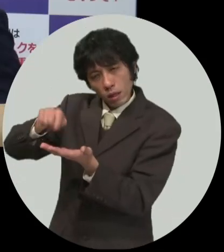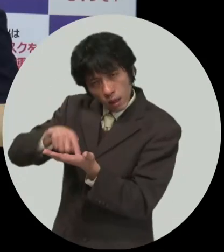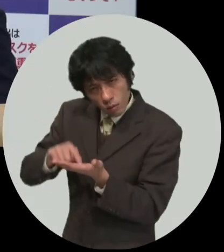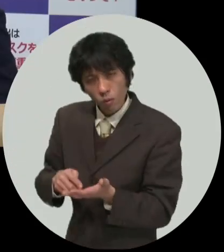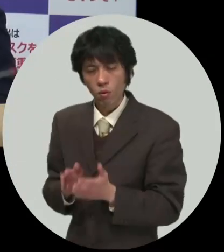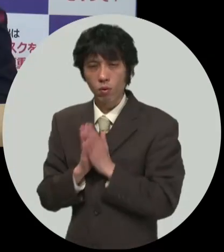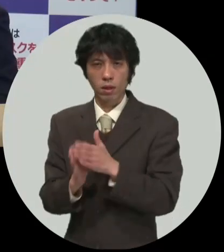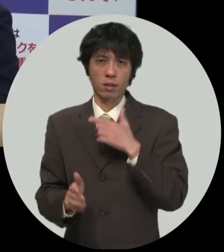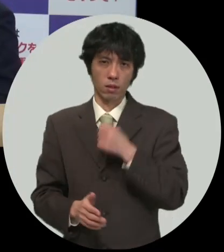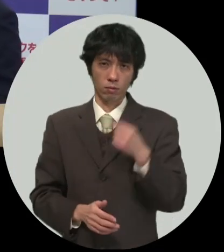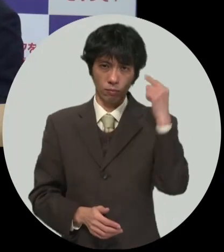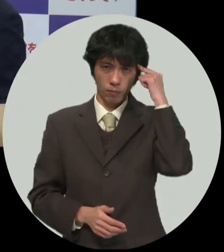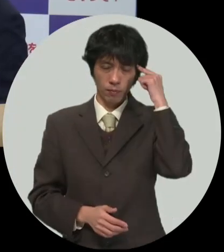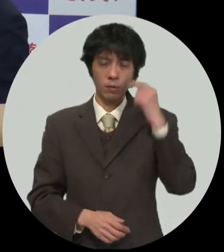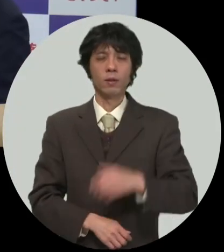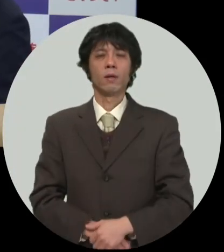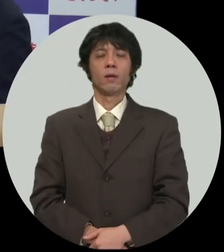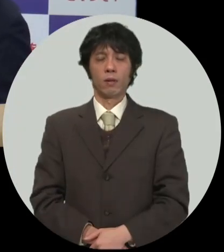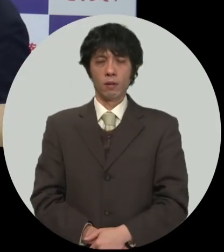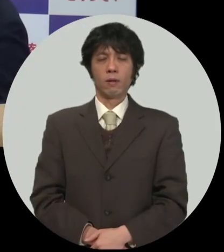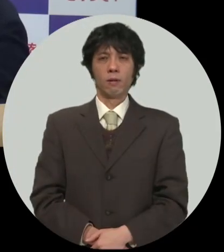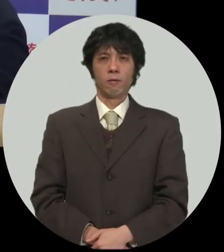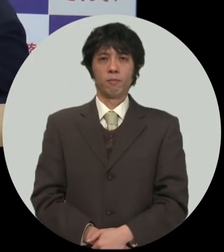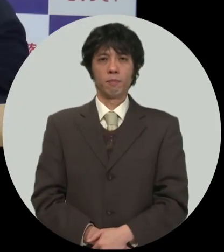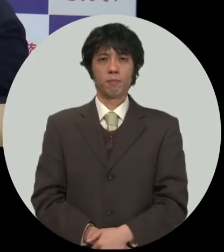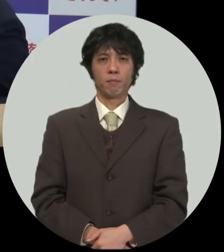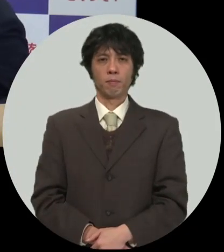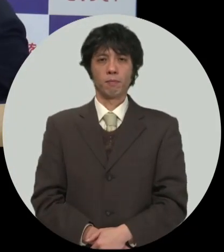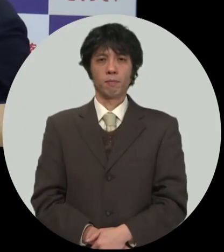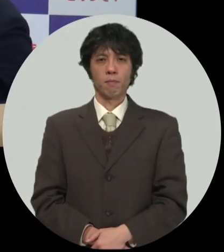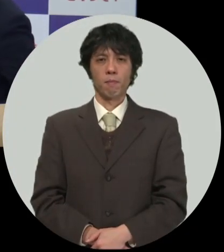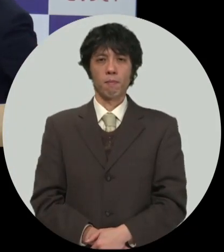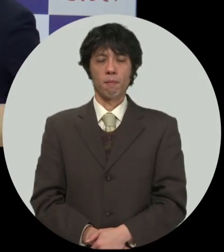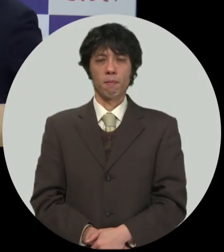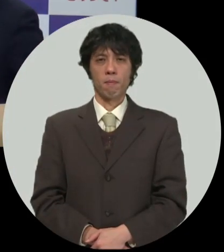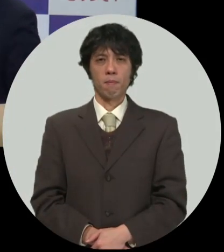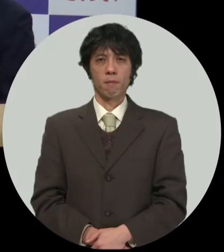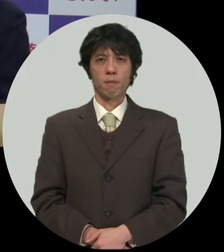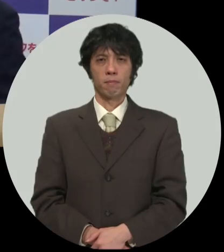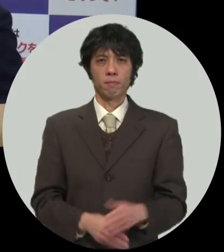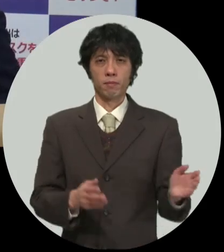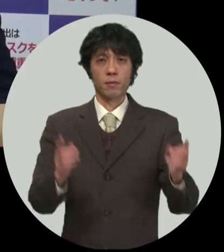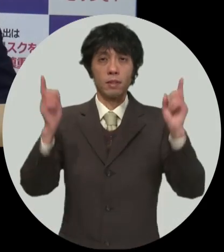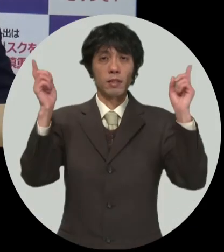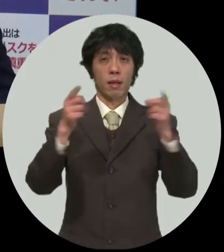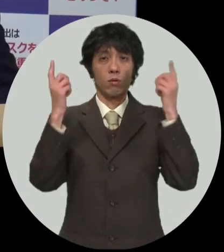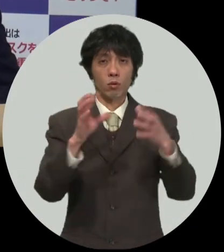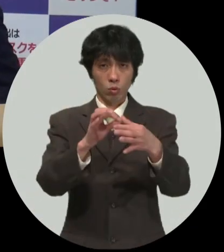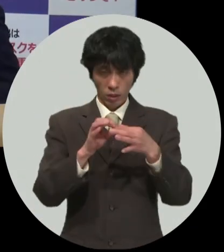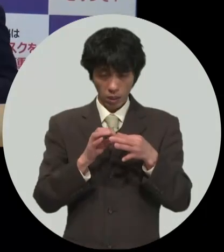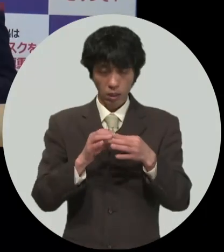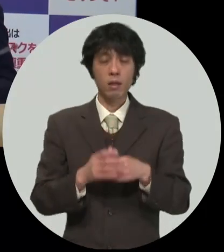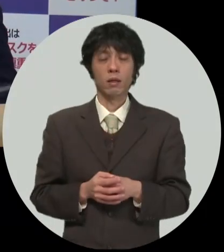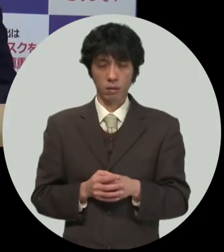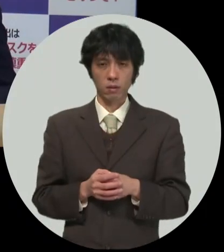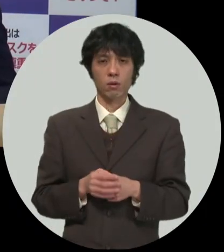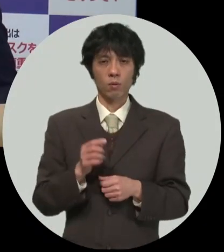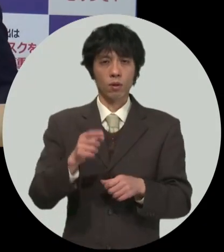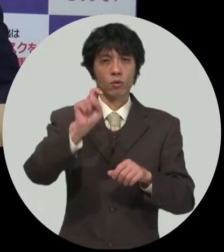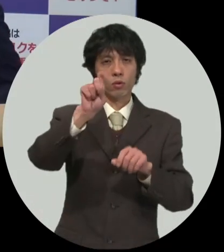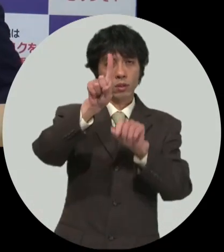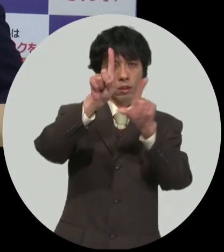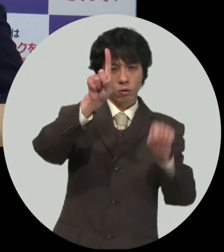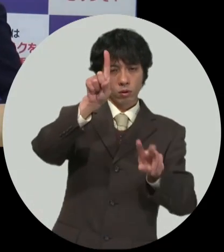思っております。それから、イベントにつきましては、これは11月の25日